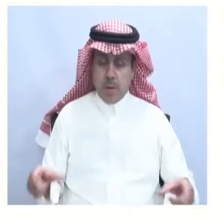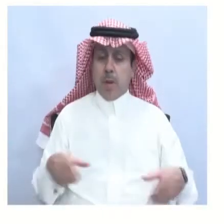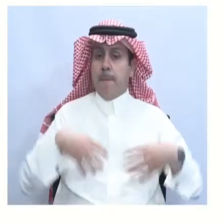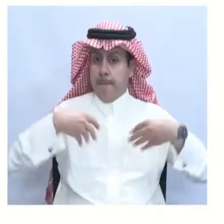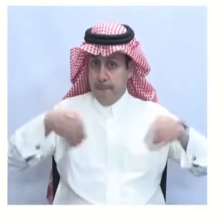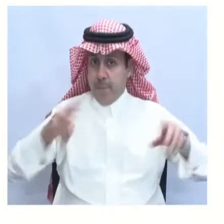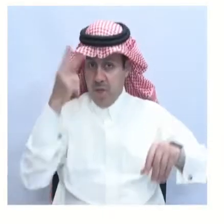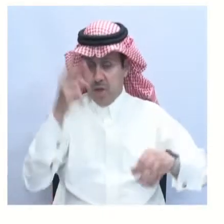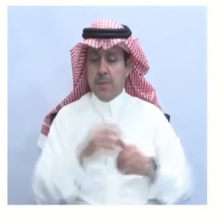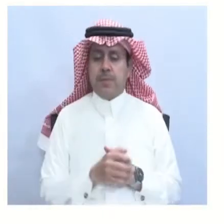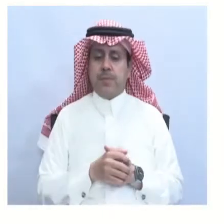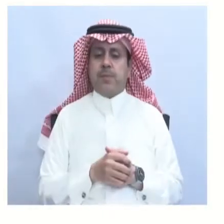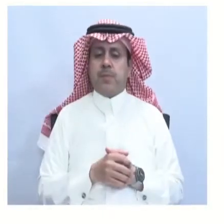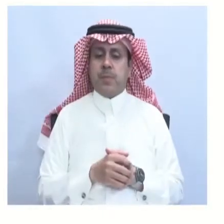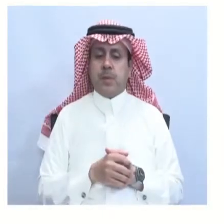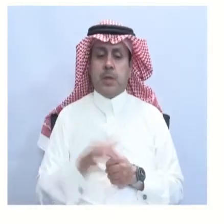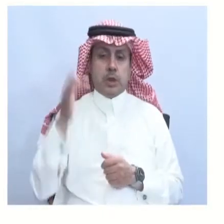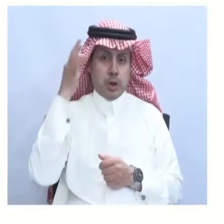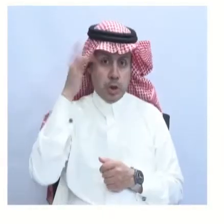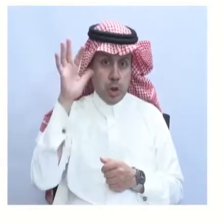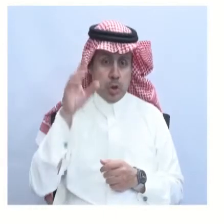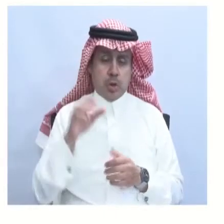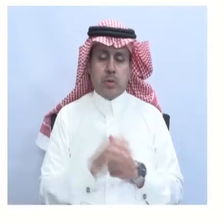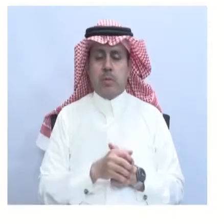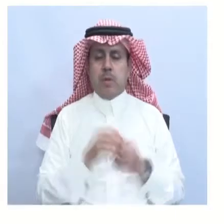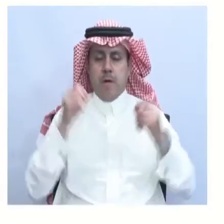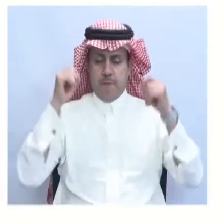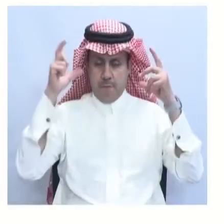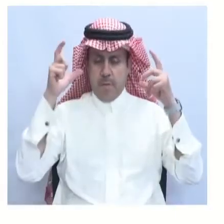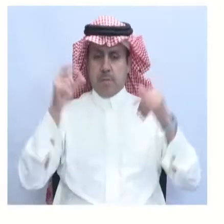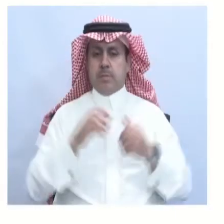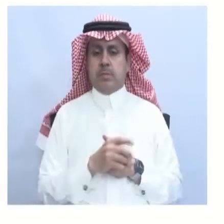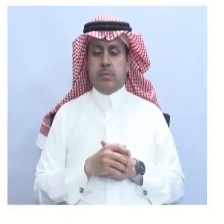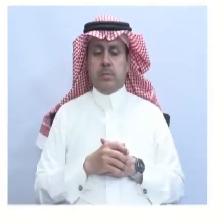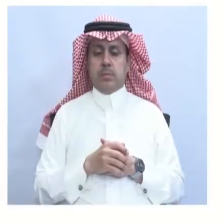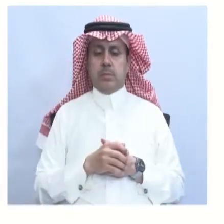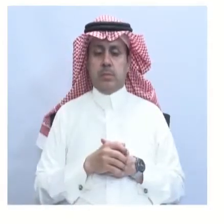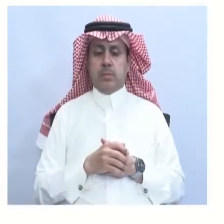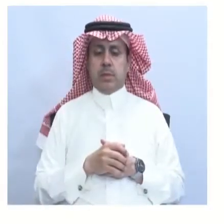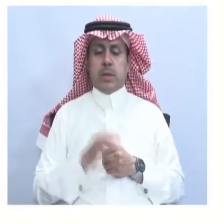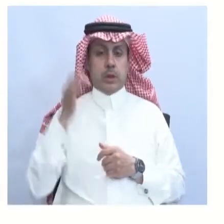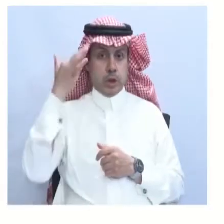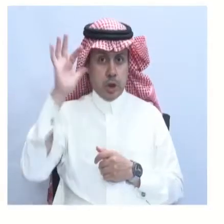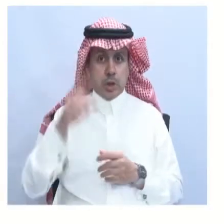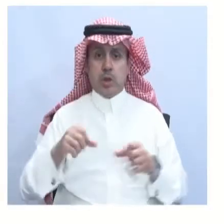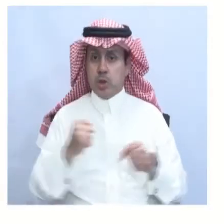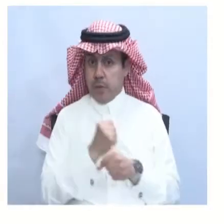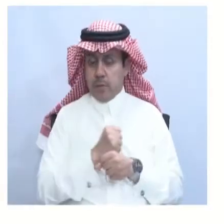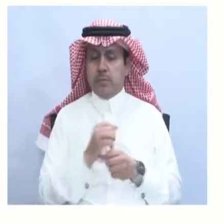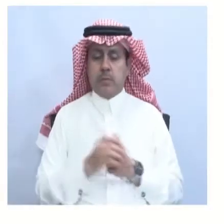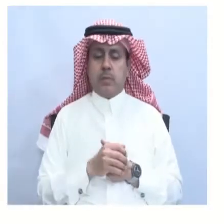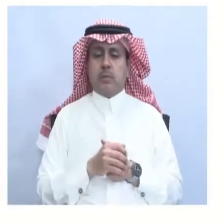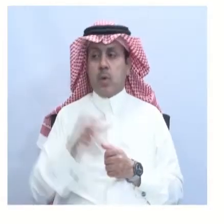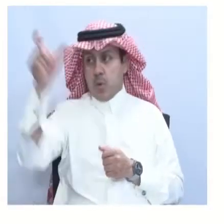البائع والمشتري جائز التصرف ما معنى قولنا جائز التصرف يعني ان يكون